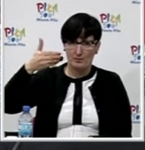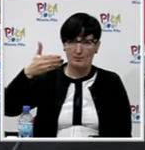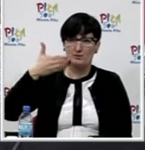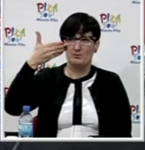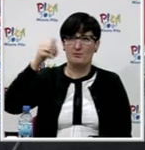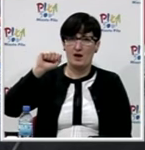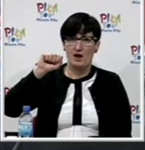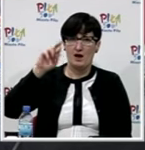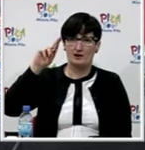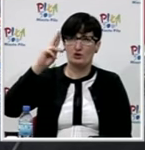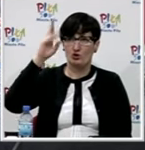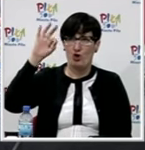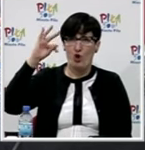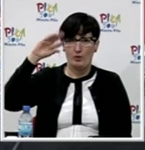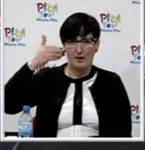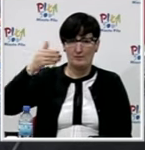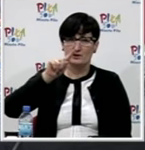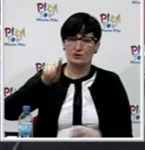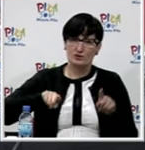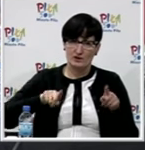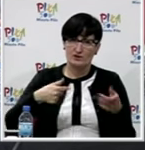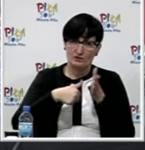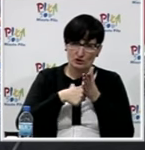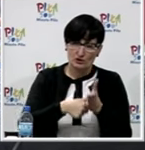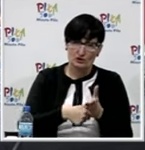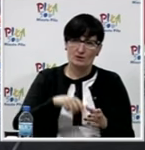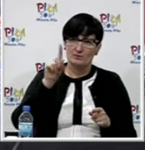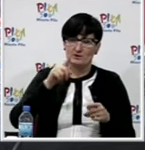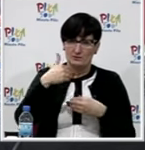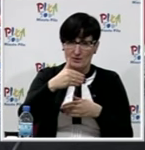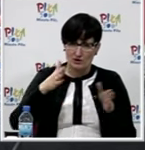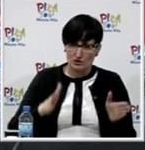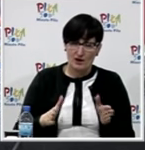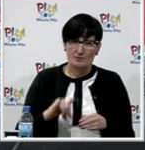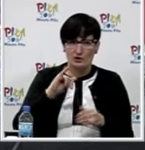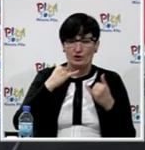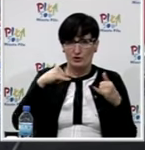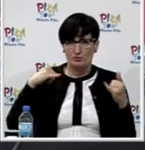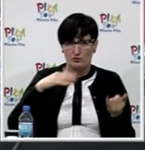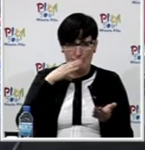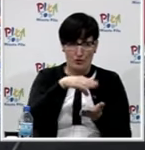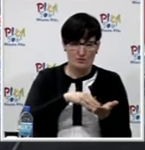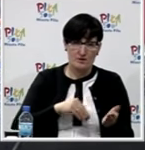organizowanymi wycieczkami, paczkami i innymi formami, gdzie szczególne